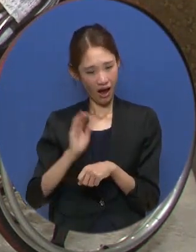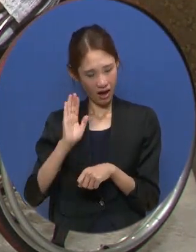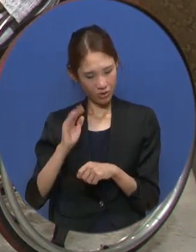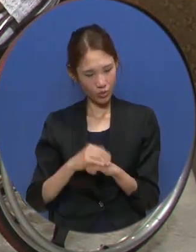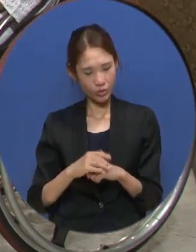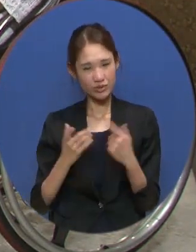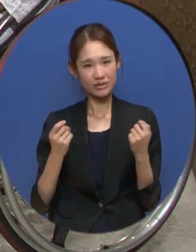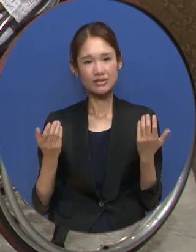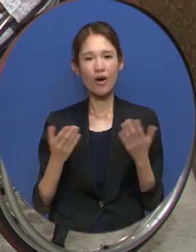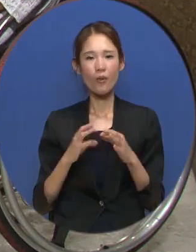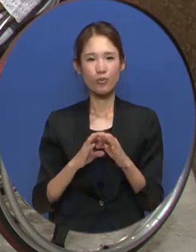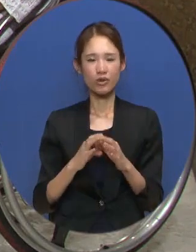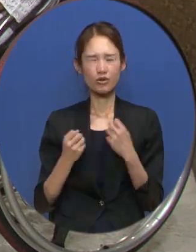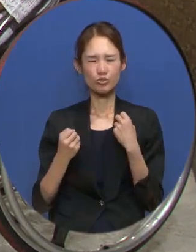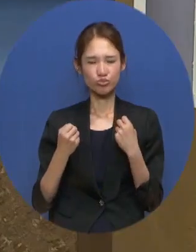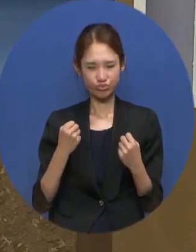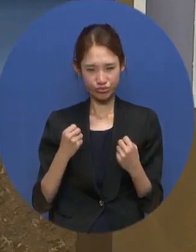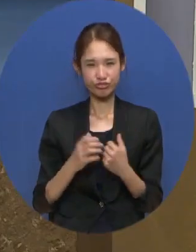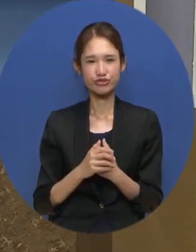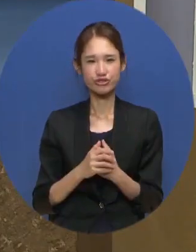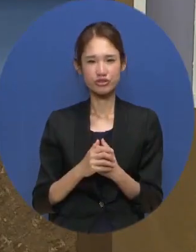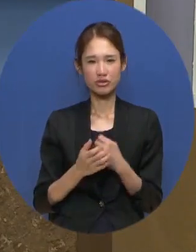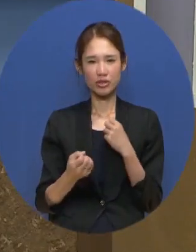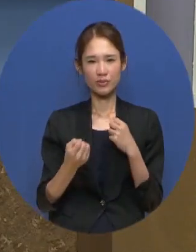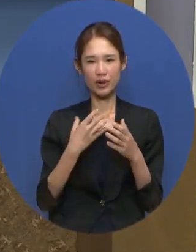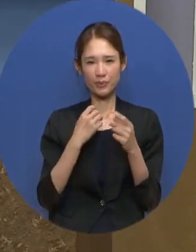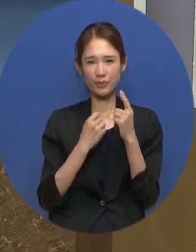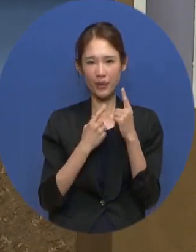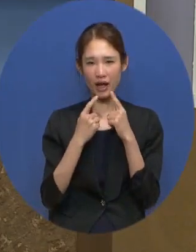네, 그런 업무임에도 불구하고 아까 말씀해